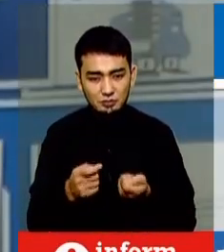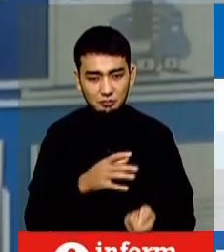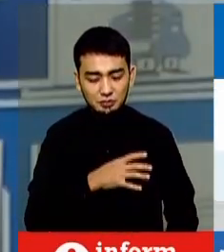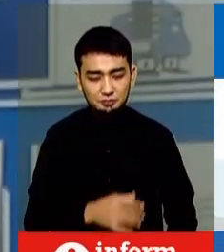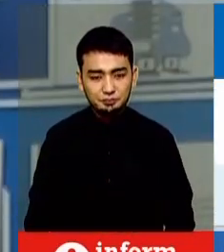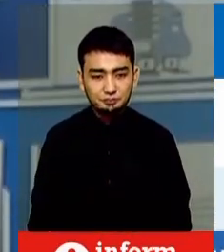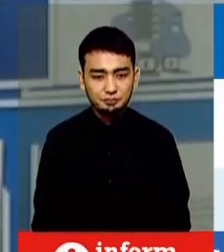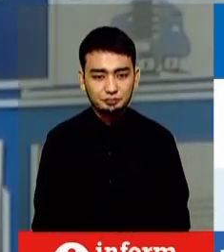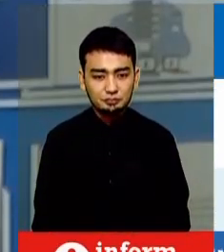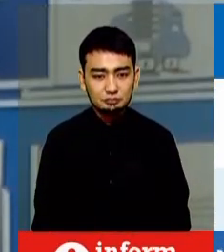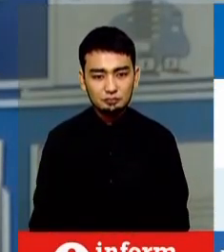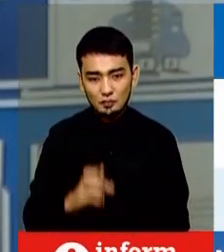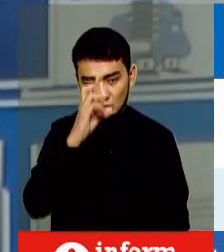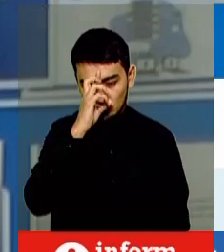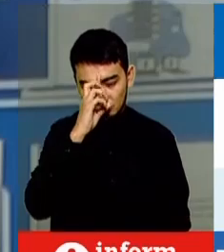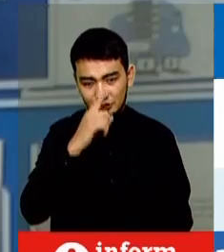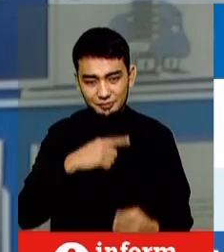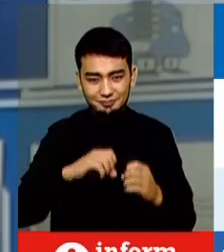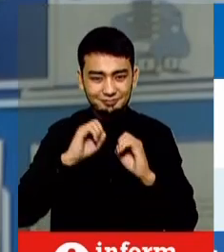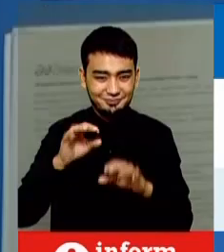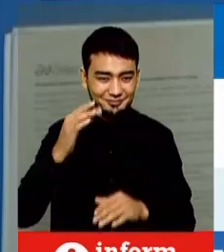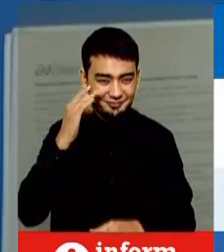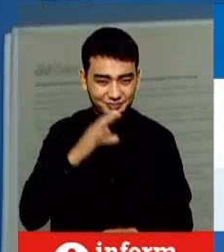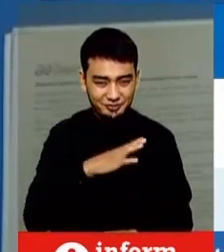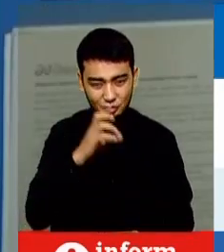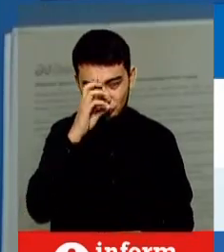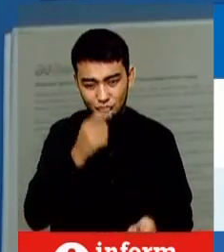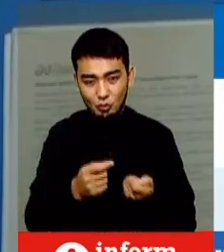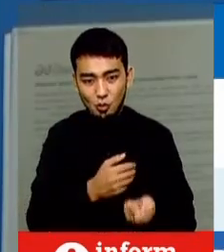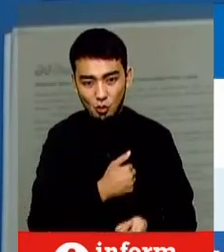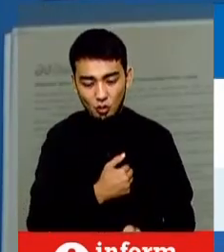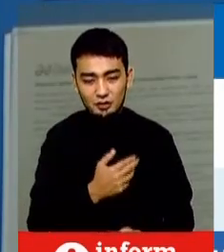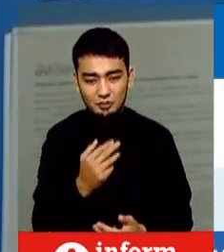государственную собственность. Вот эти аварийно-спасательные отряды. Все-таки,